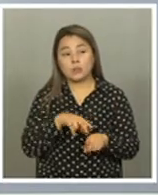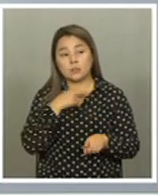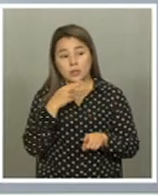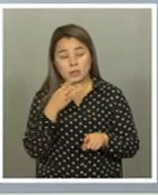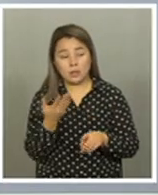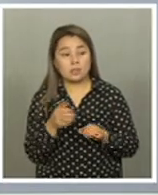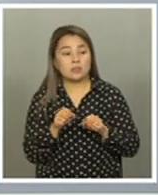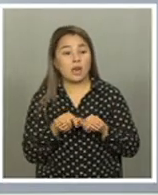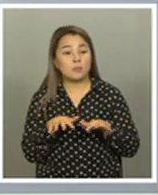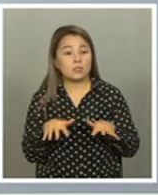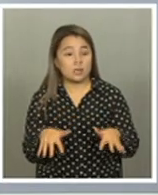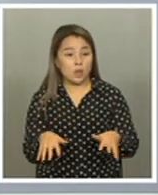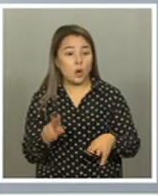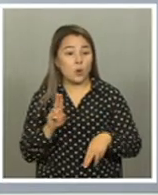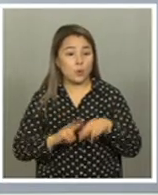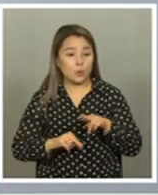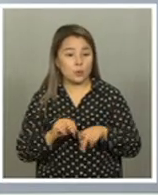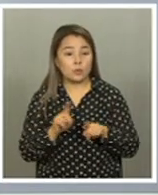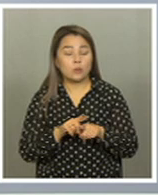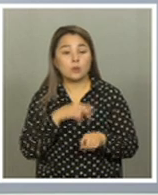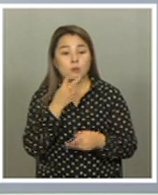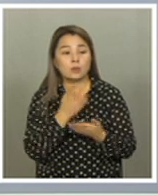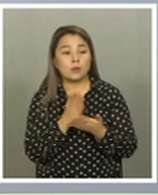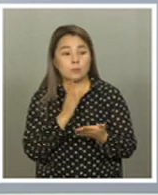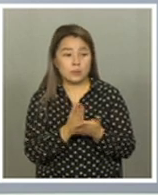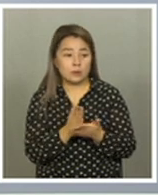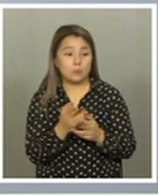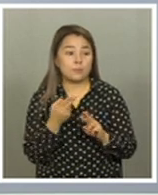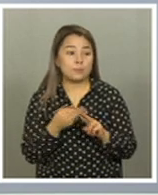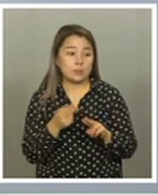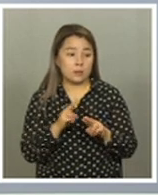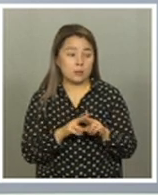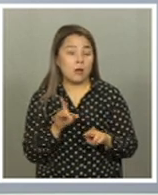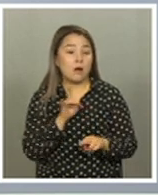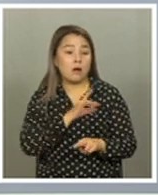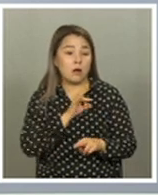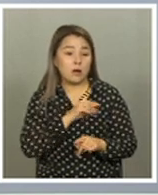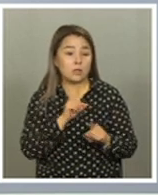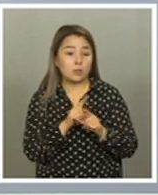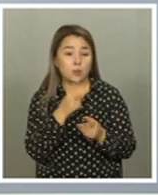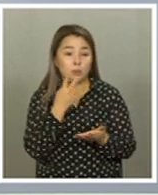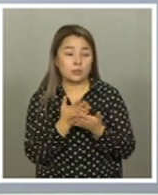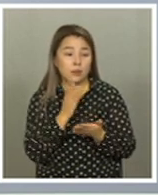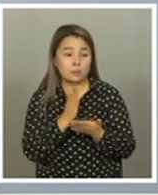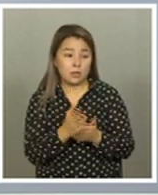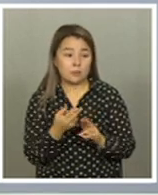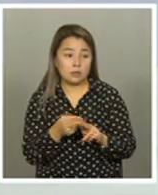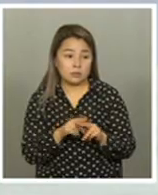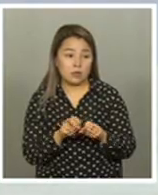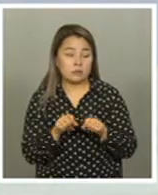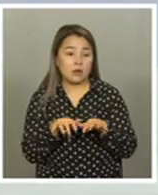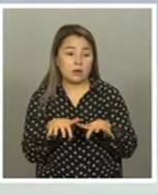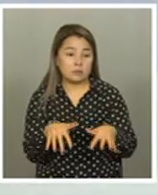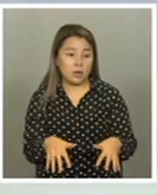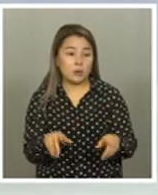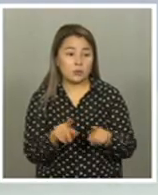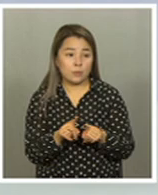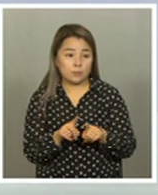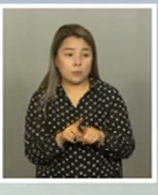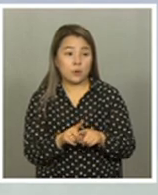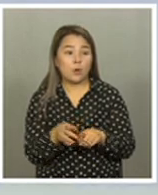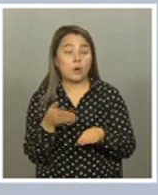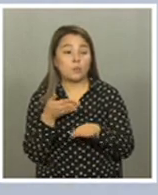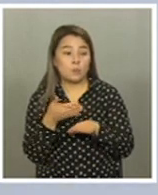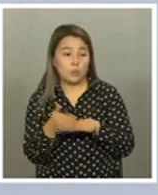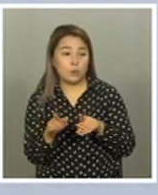тамырдың құрылысын көре аласыздар. Яғни, ақ түспен көрсетілген ол тамыр оймақшасы, бөліну